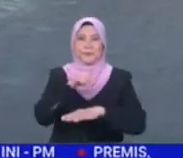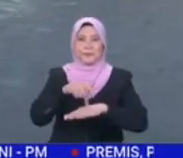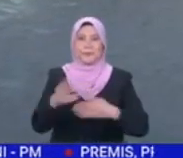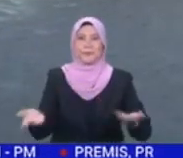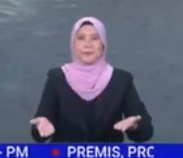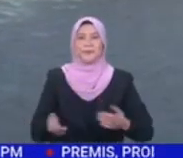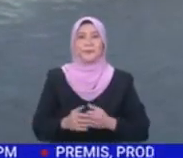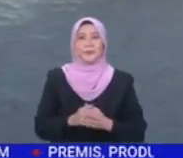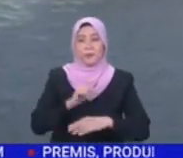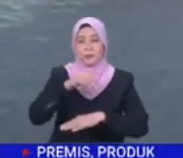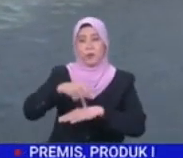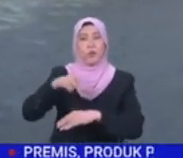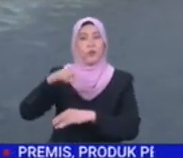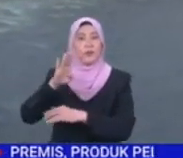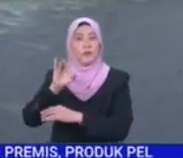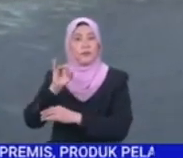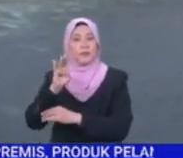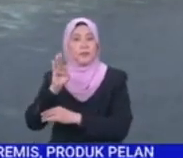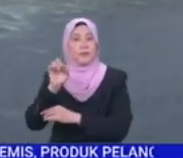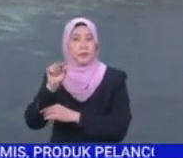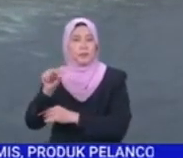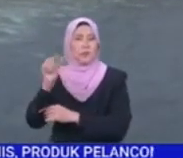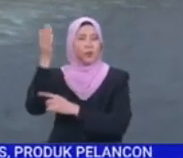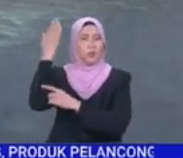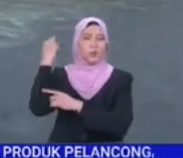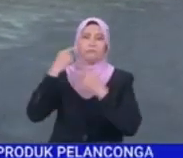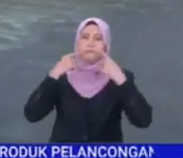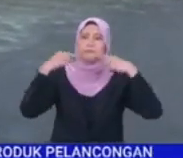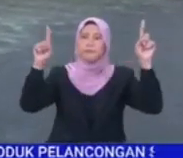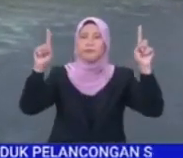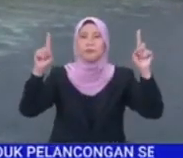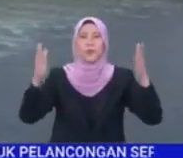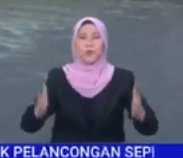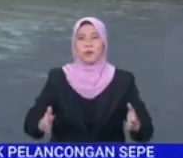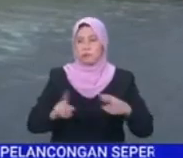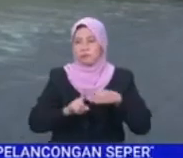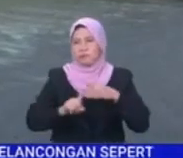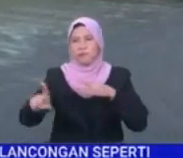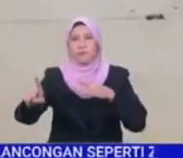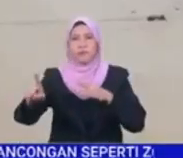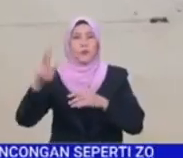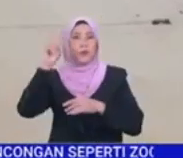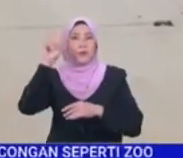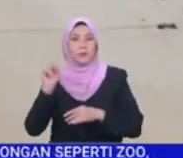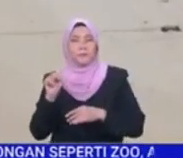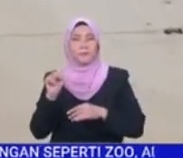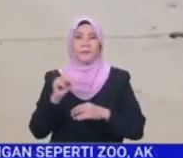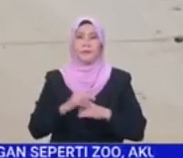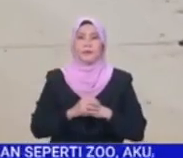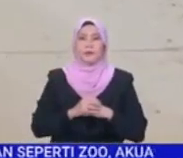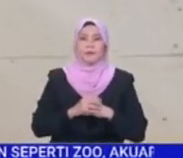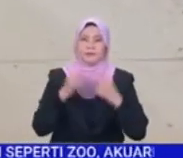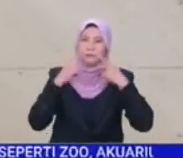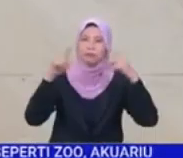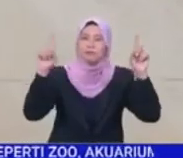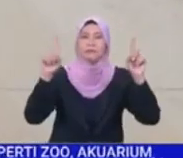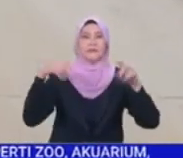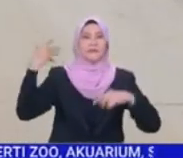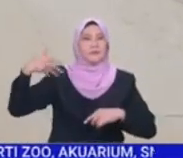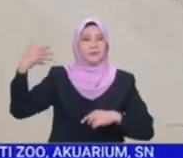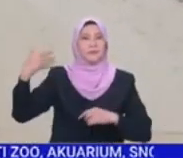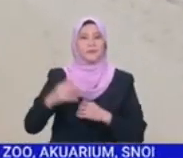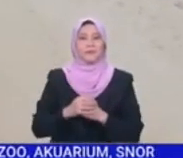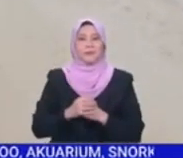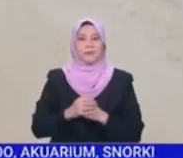diisytihar sebagai pusat penempatan orang hanyut Vietnam pada ogos 1978 hingga November 1991 sepanjang tempoh